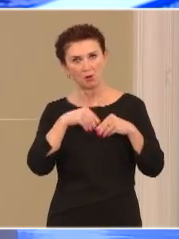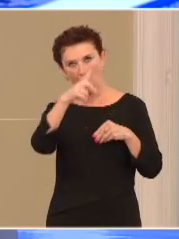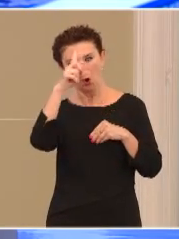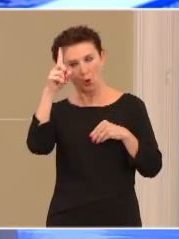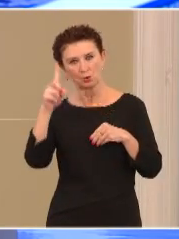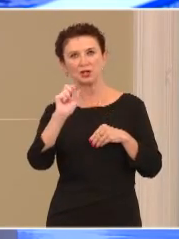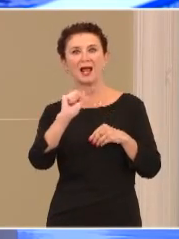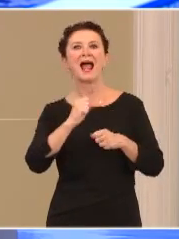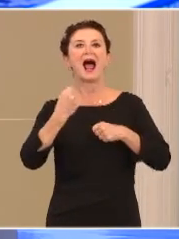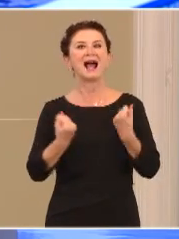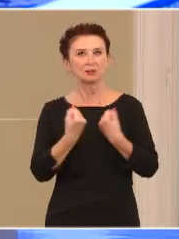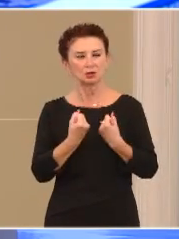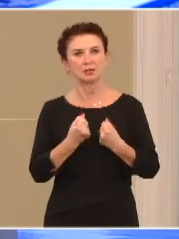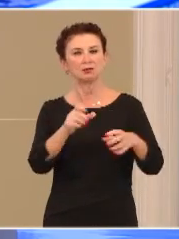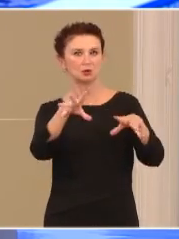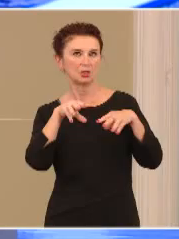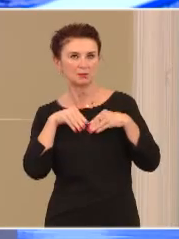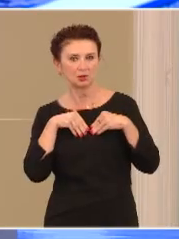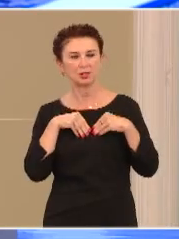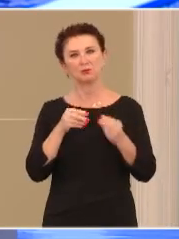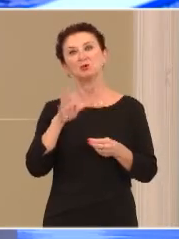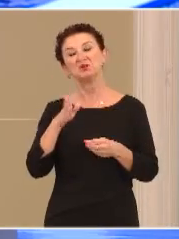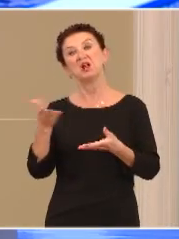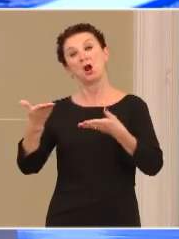mogła sięgnąć po kapitał